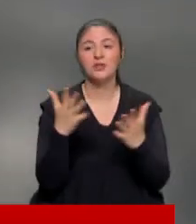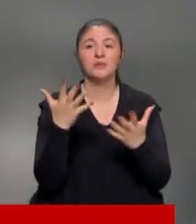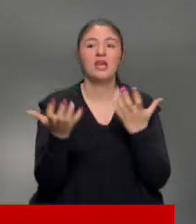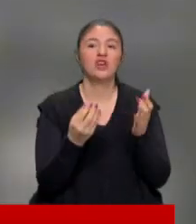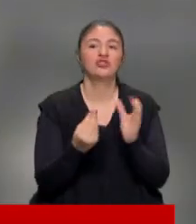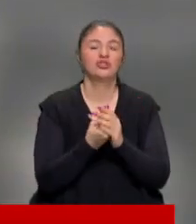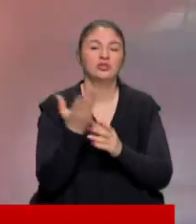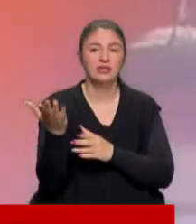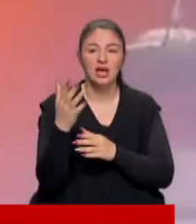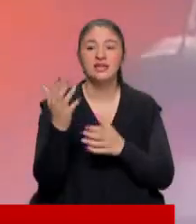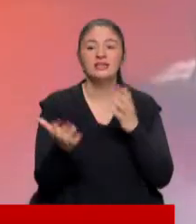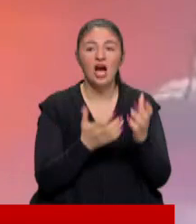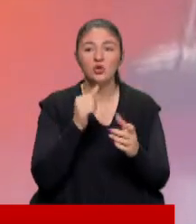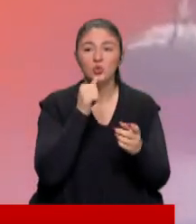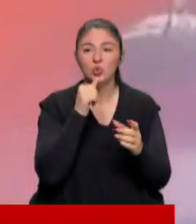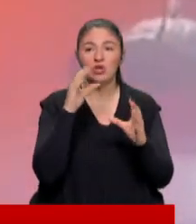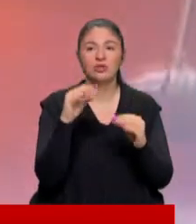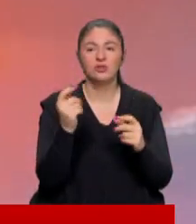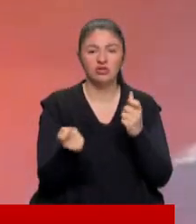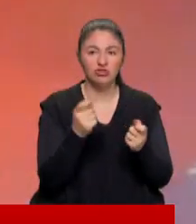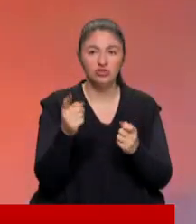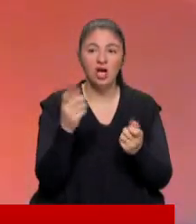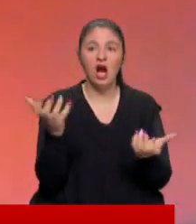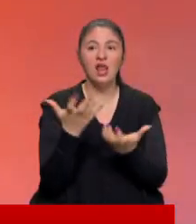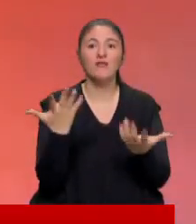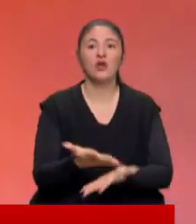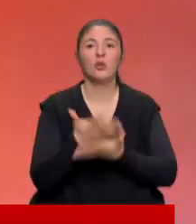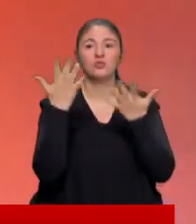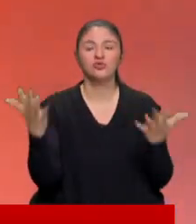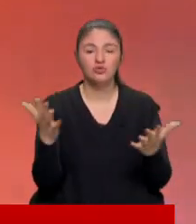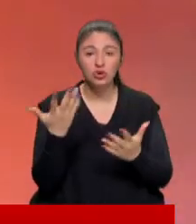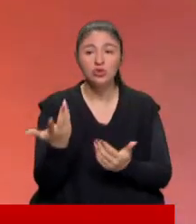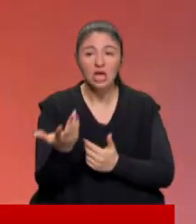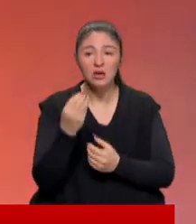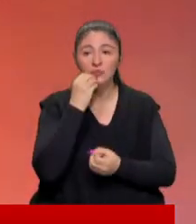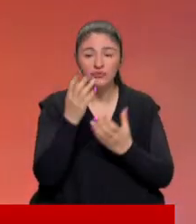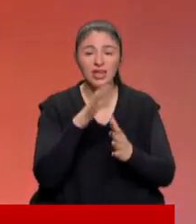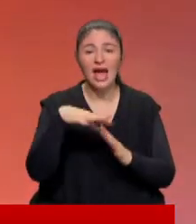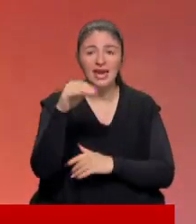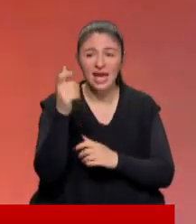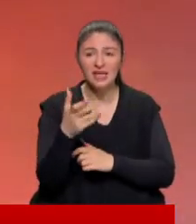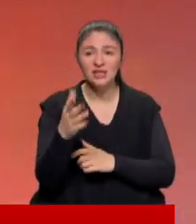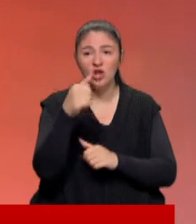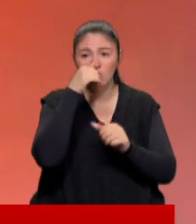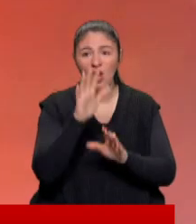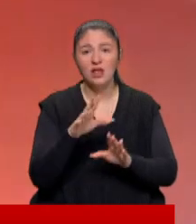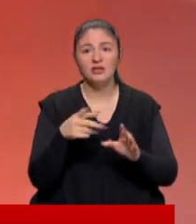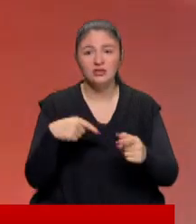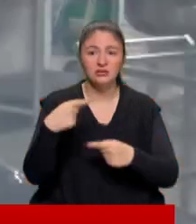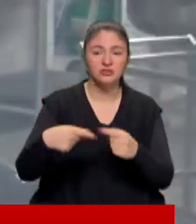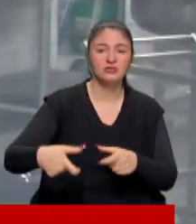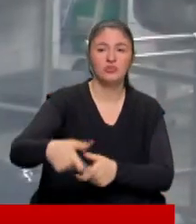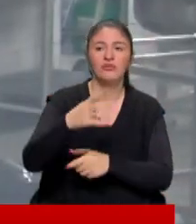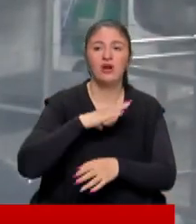bir yangın çıktı. Yangını suyla söndürmeye çalışınca alevler daha da büyüdü. Üstelik mutfağın her yerinde doğalgaz tesisatı